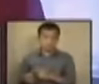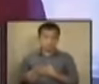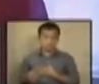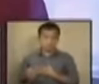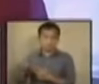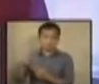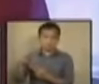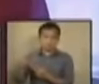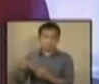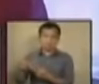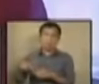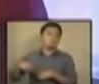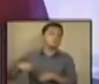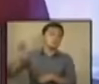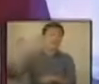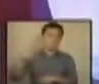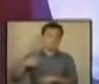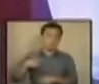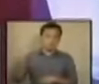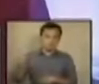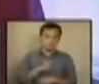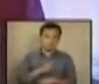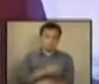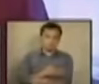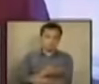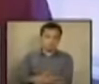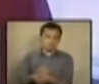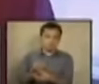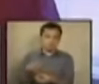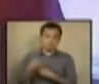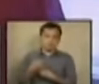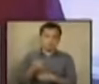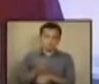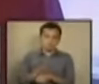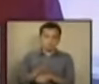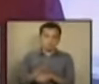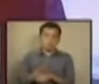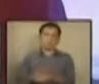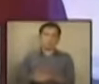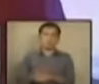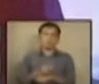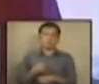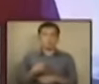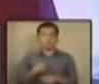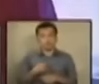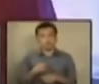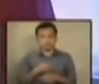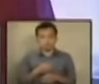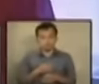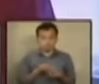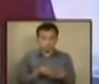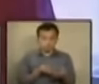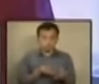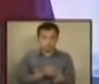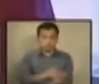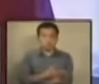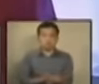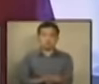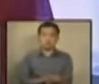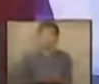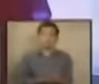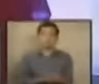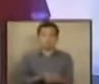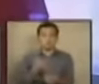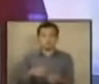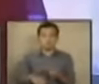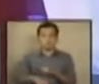mo. Basta sa akin lang yung mga anak mo. Bigyan mo lang ako ng negosyo na ako magpapalaki dun sa mga anak mo. Mm-hmm. Na